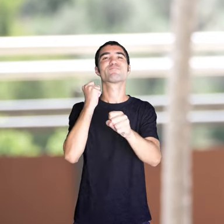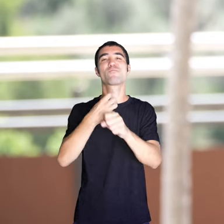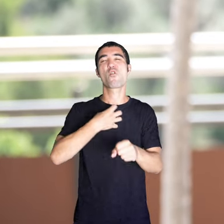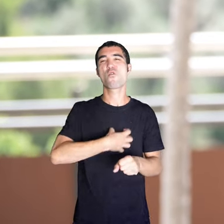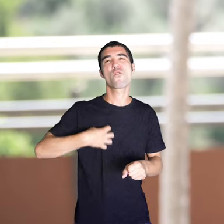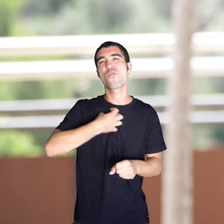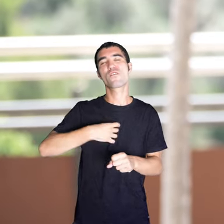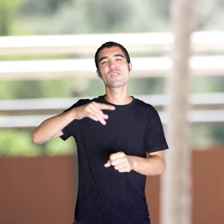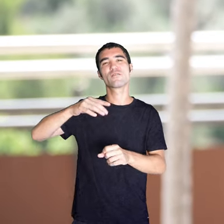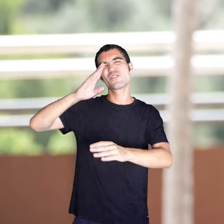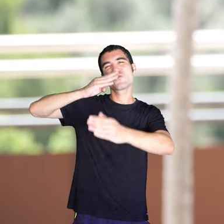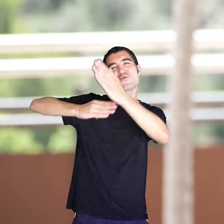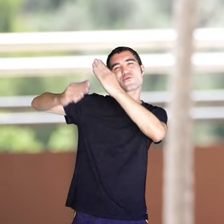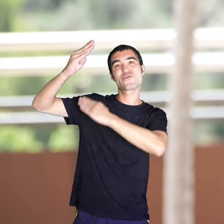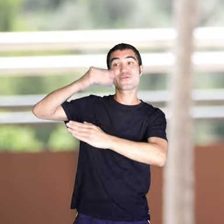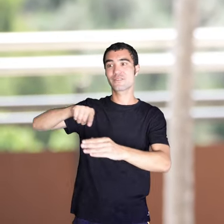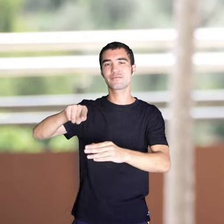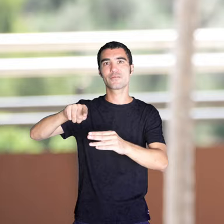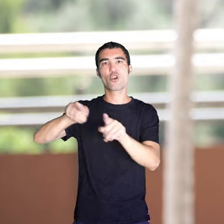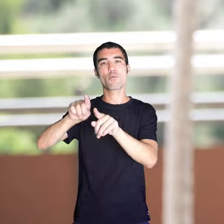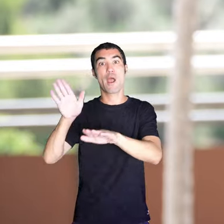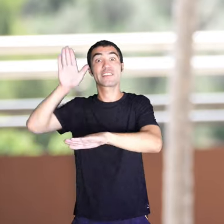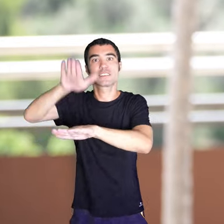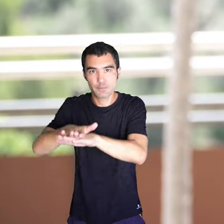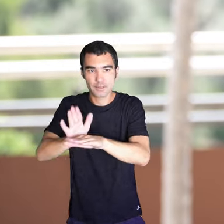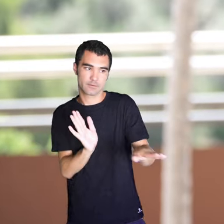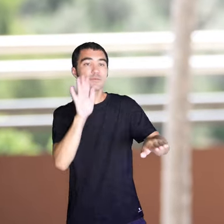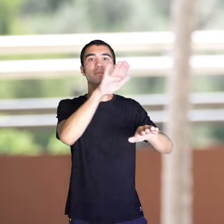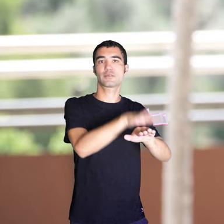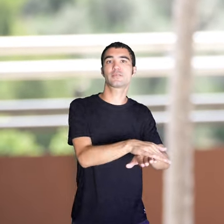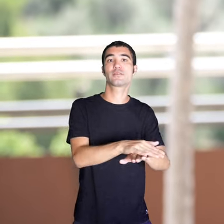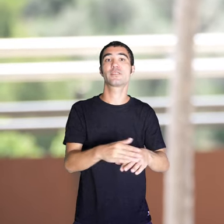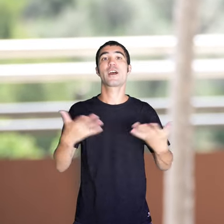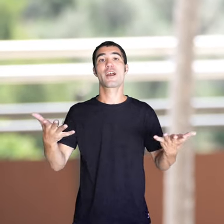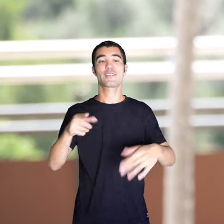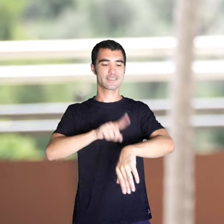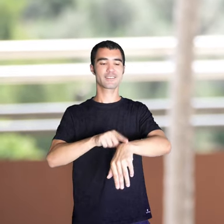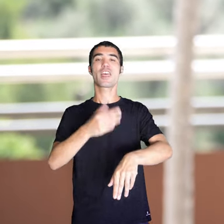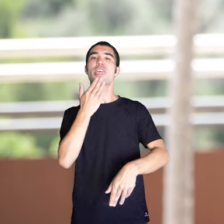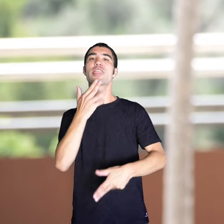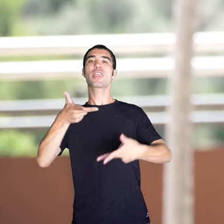oficis, diríem, s'han vist eclipsats per el que anomenem el recreo.